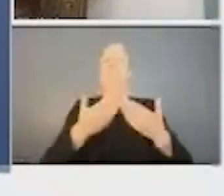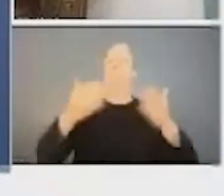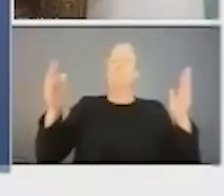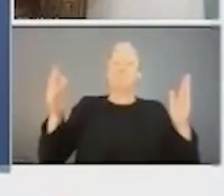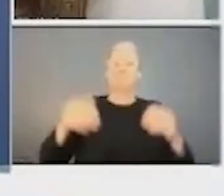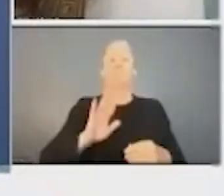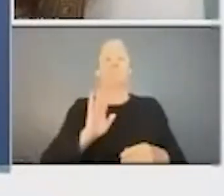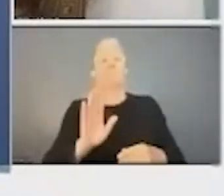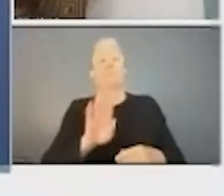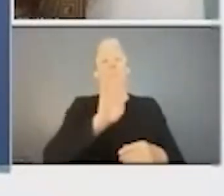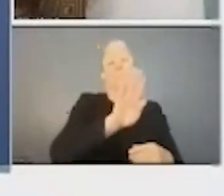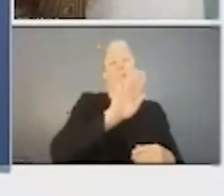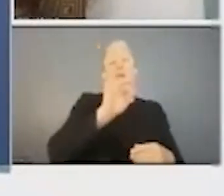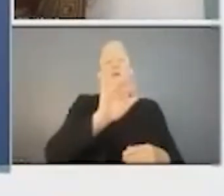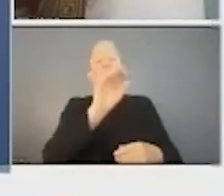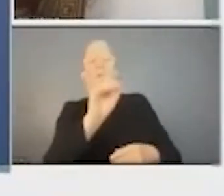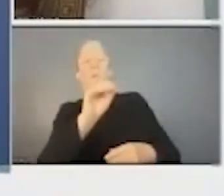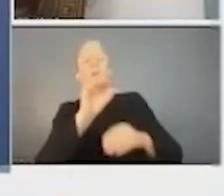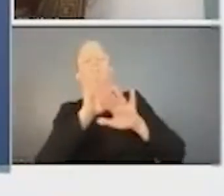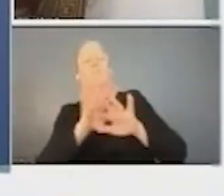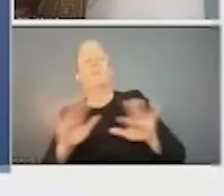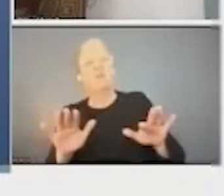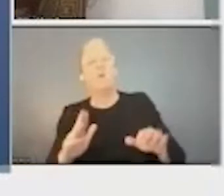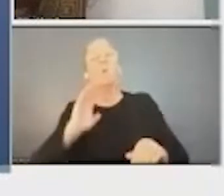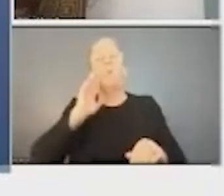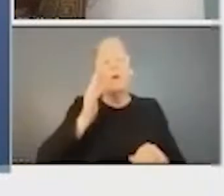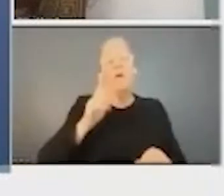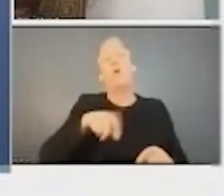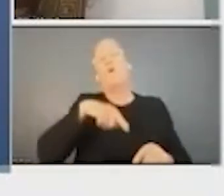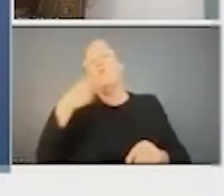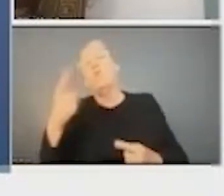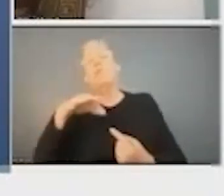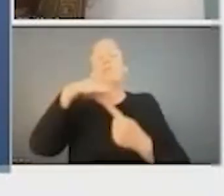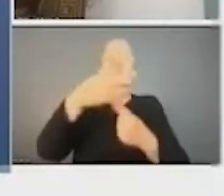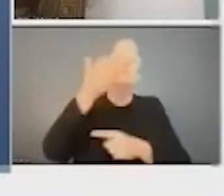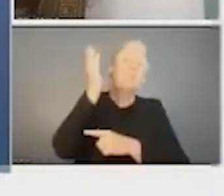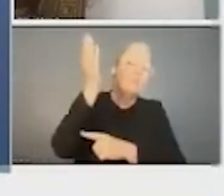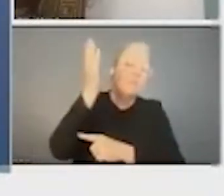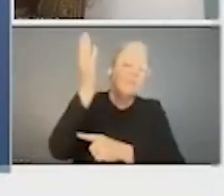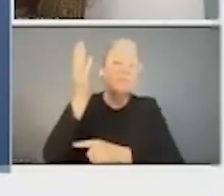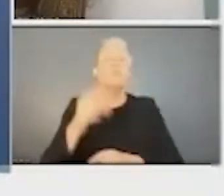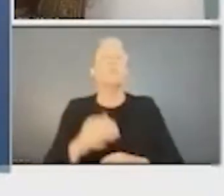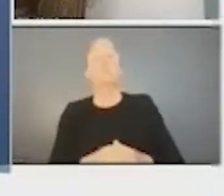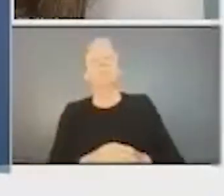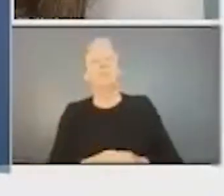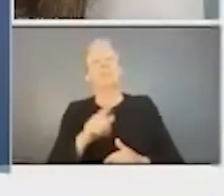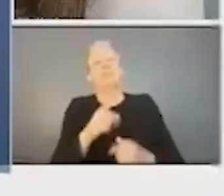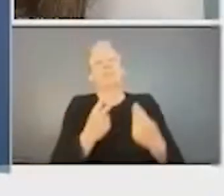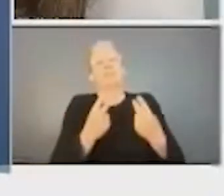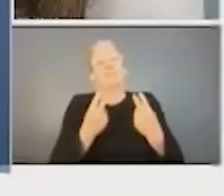في معاهدة أو اتفاقية التطور البيولوجي. هناك مفاتيح هامة جدا في